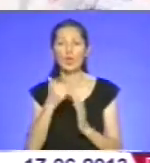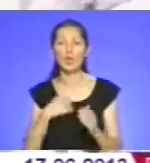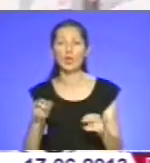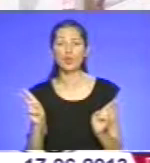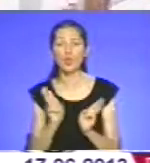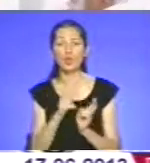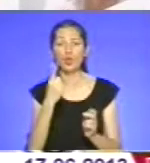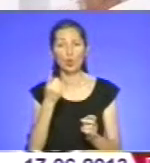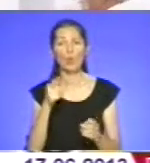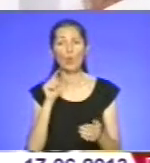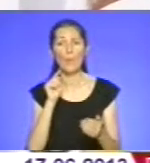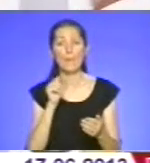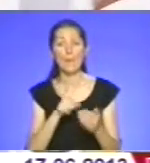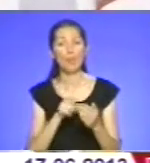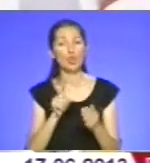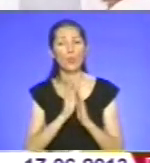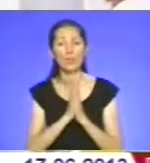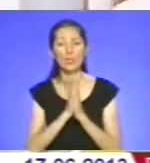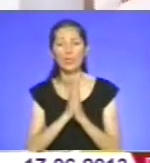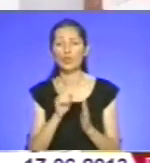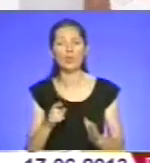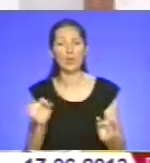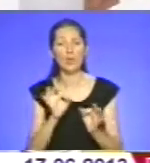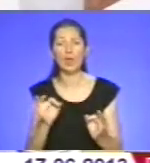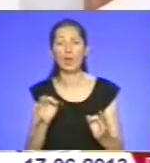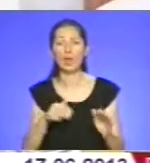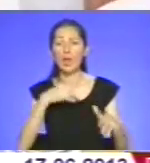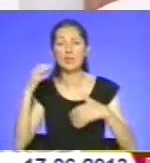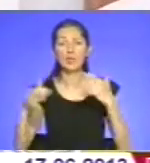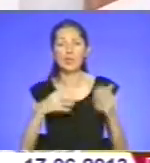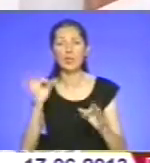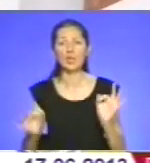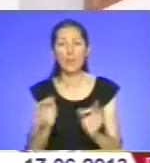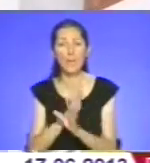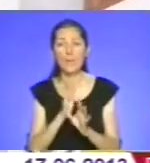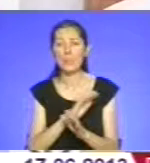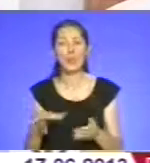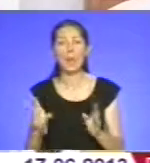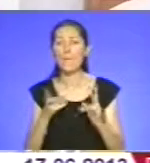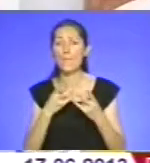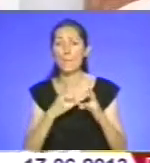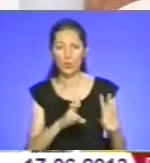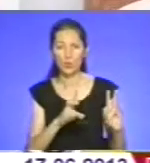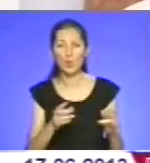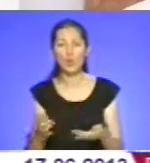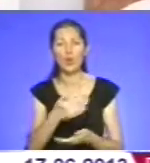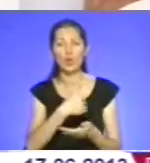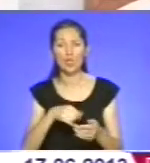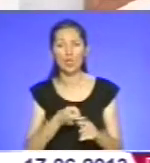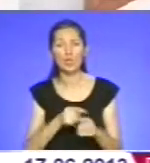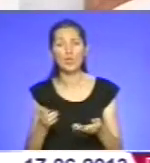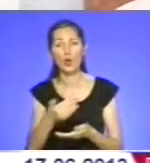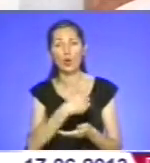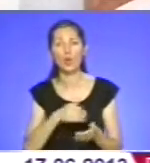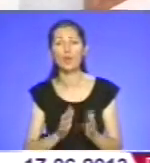щоб помолитися за те, щоб ніякі стихії, ніякі біди не пошкодили цей урожай, і щоб цей урожай достиг, і щоб ми